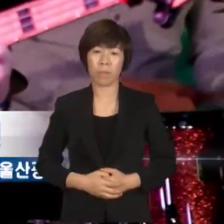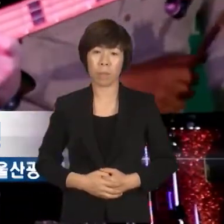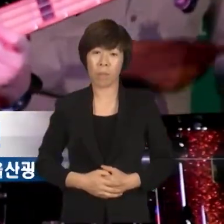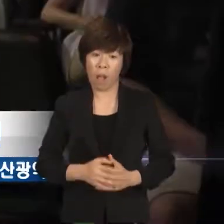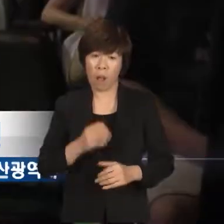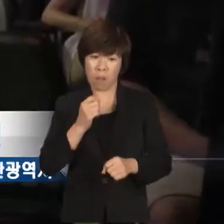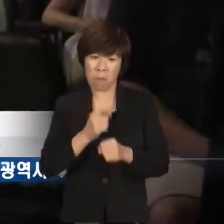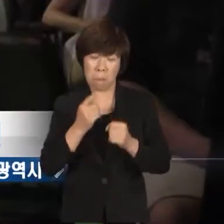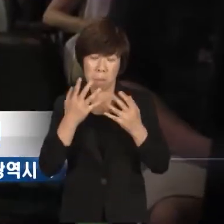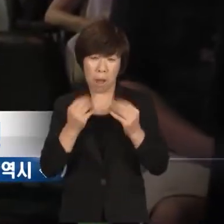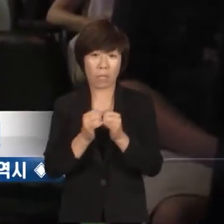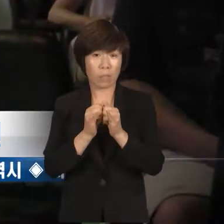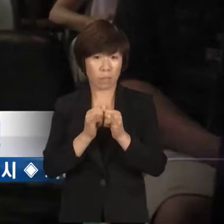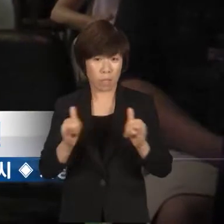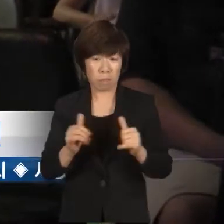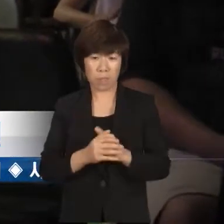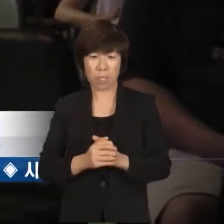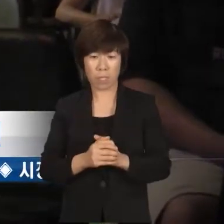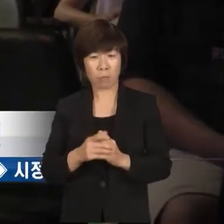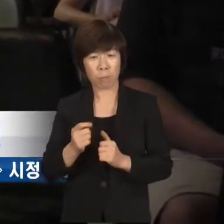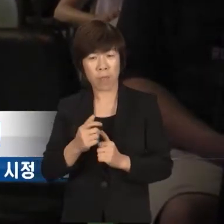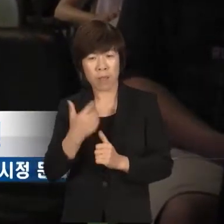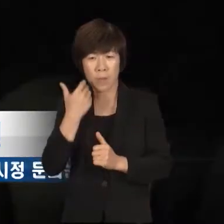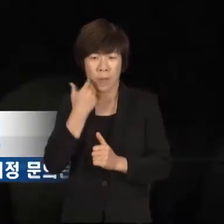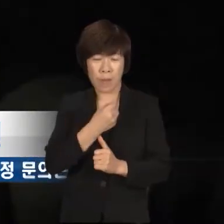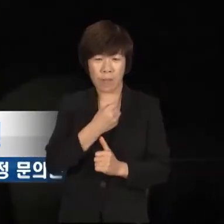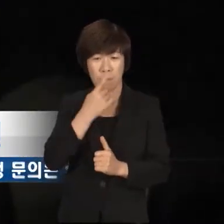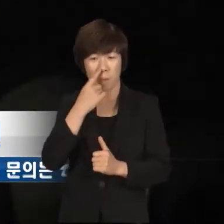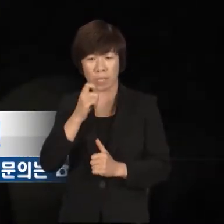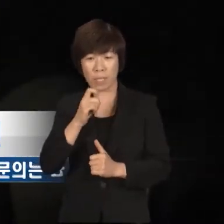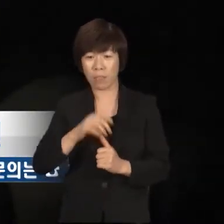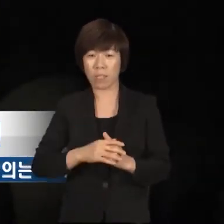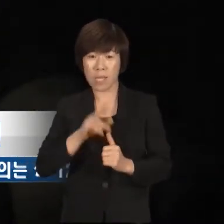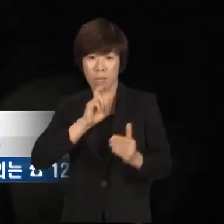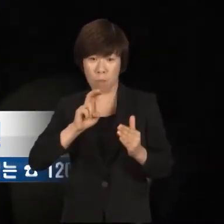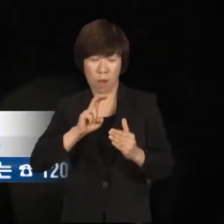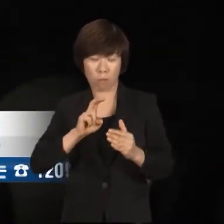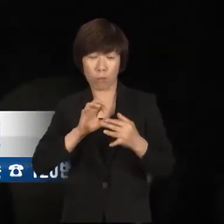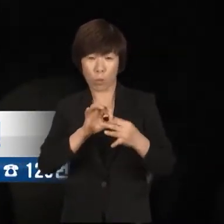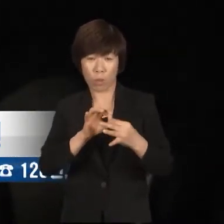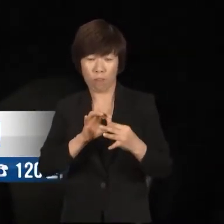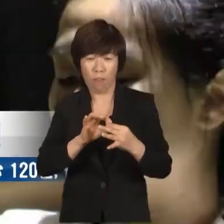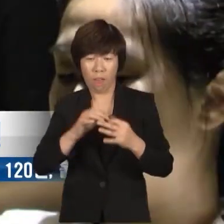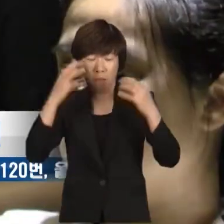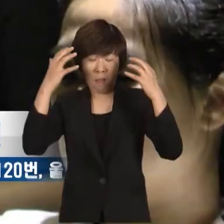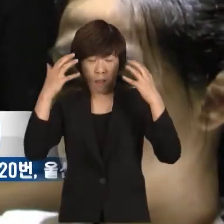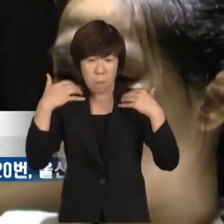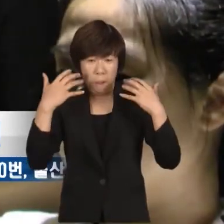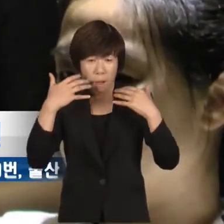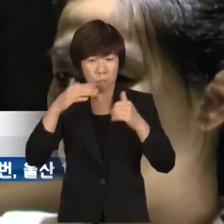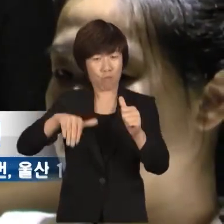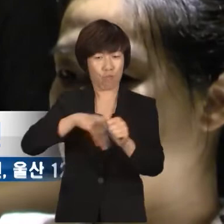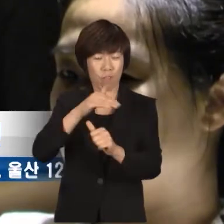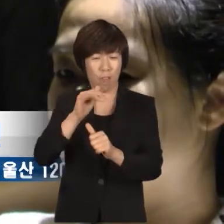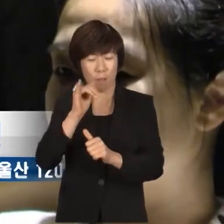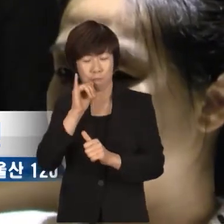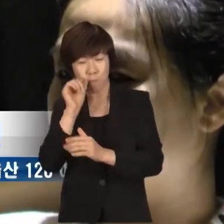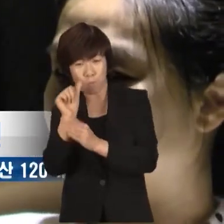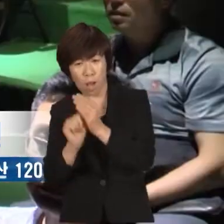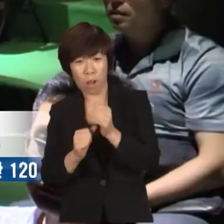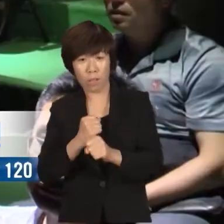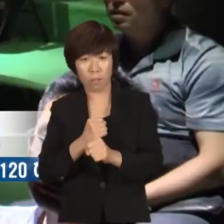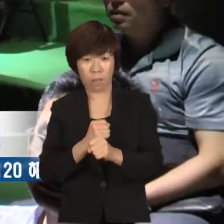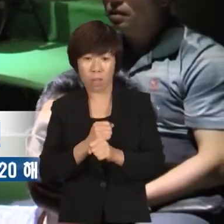이미 많은 시민들은 절제되고 세련된 음악을 통해 한여름밤의 낭만 속으로 빠져들었는데요. 이쯤 되니 어떤